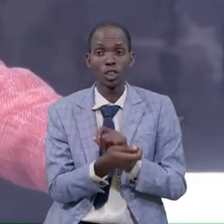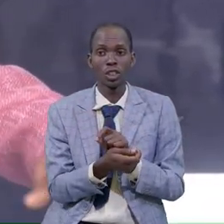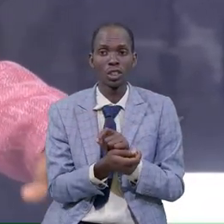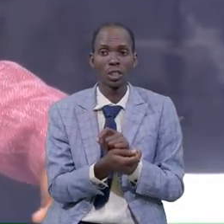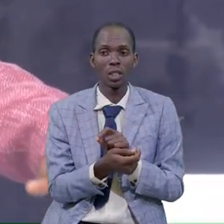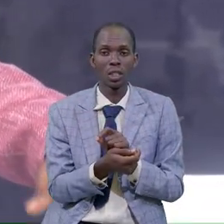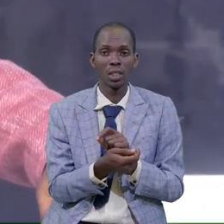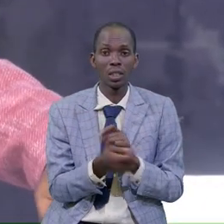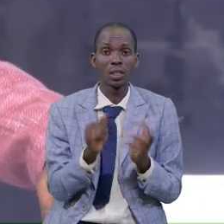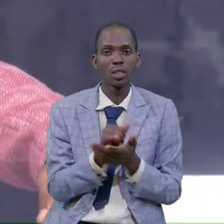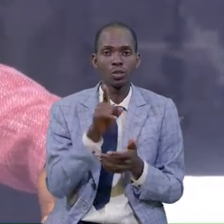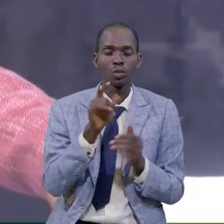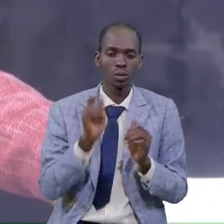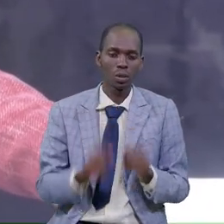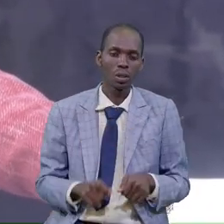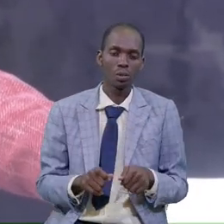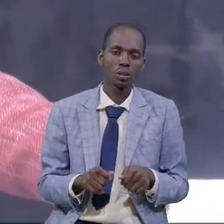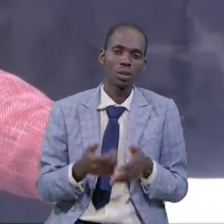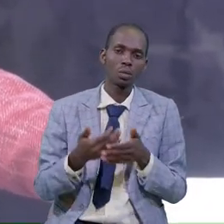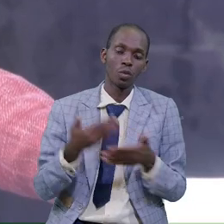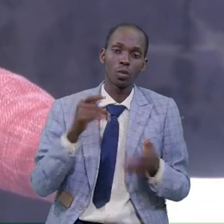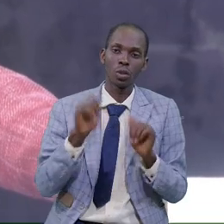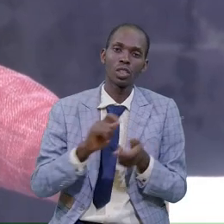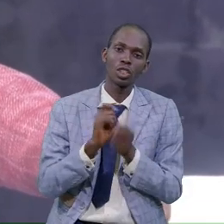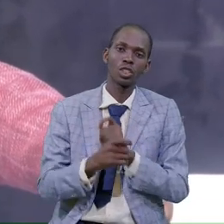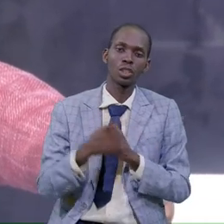avant que tu ne puisses changer le reste du monde.